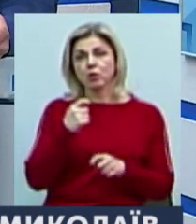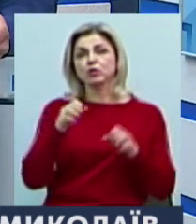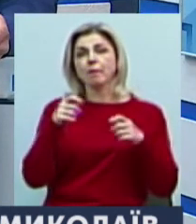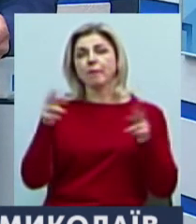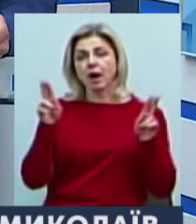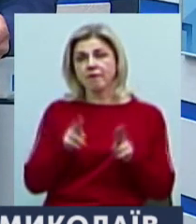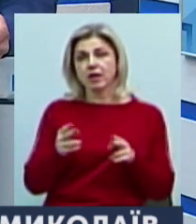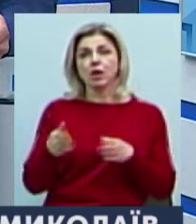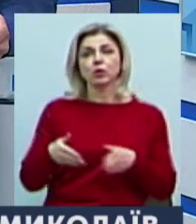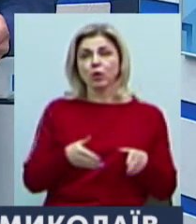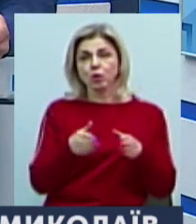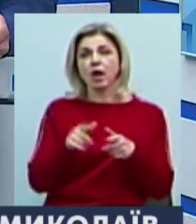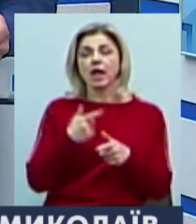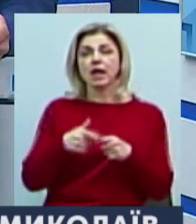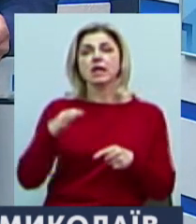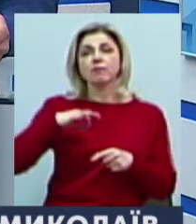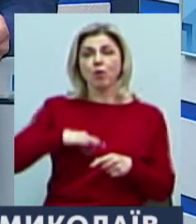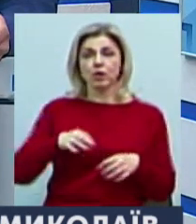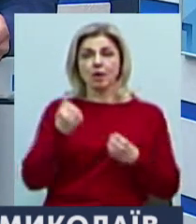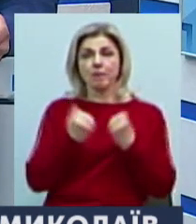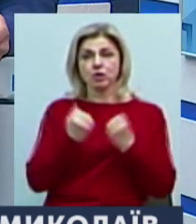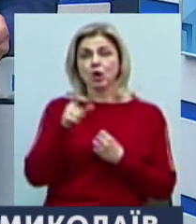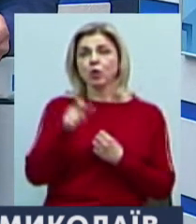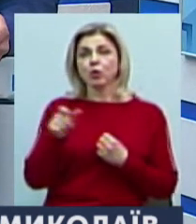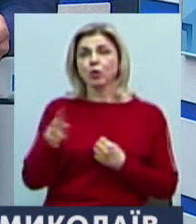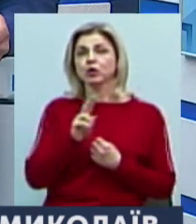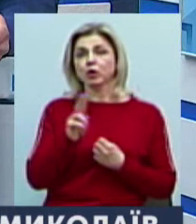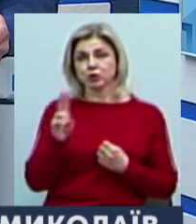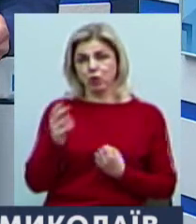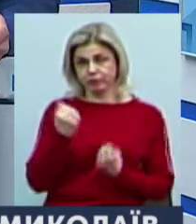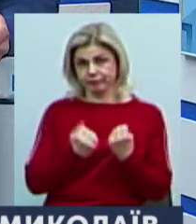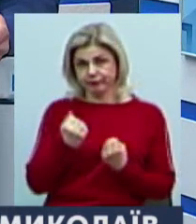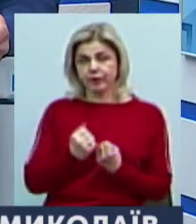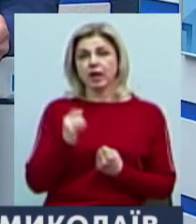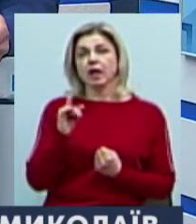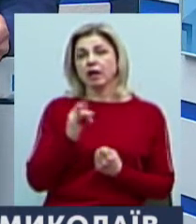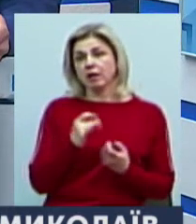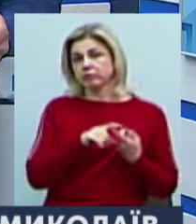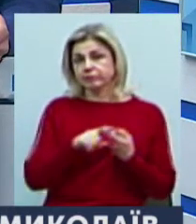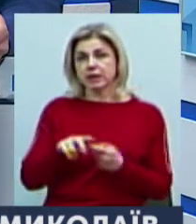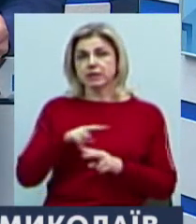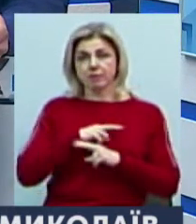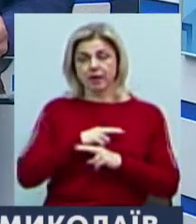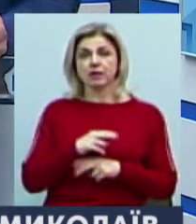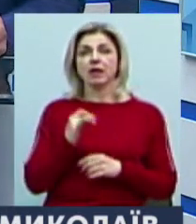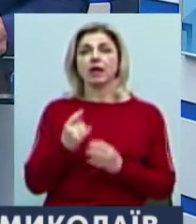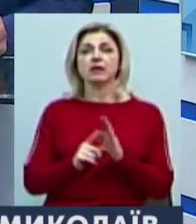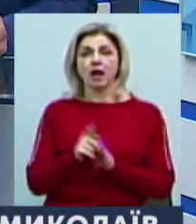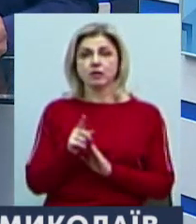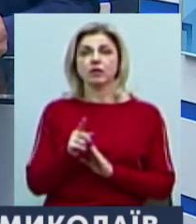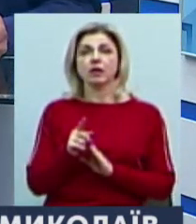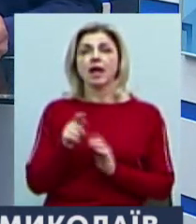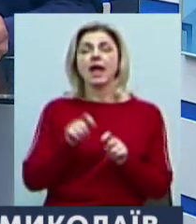безпеки дорожнього руху або експлуатації транспорту особами, які керують транспортними засобами, що спричинило смерть, призначення проведення